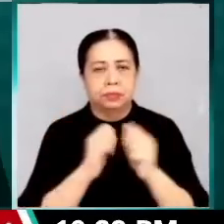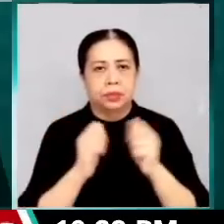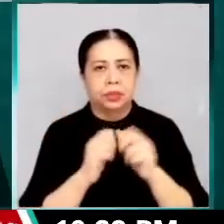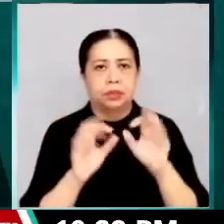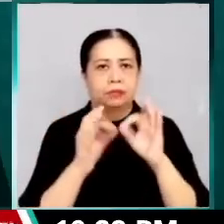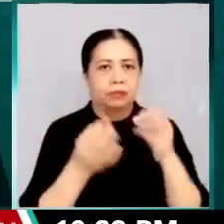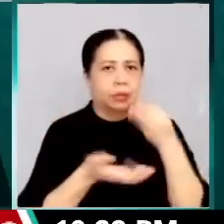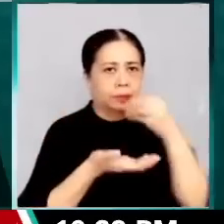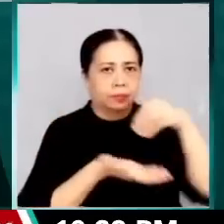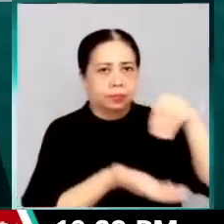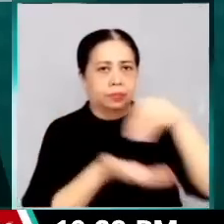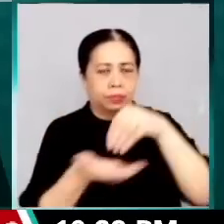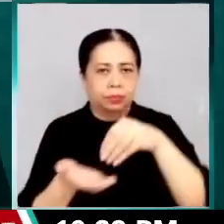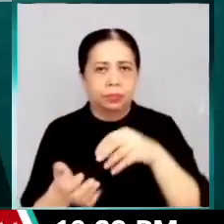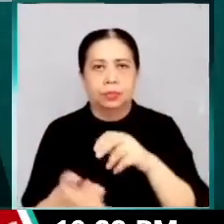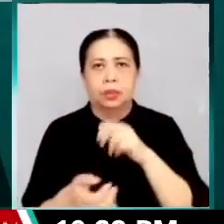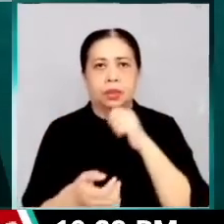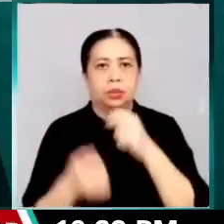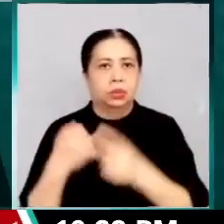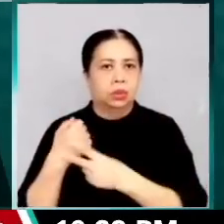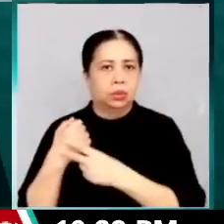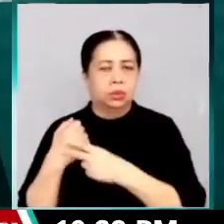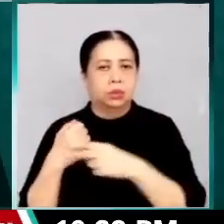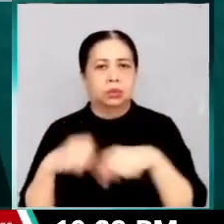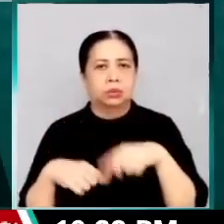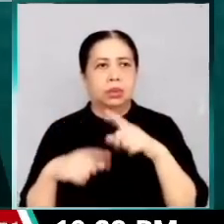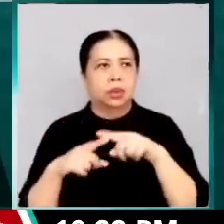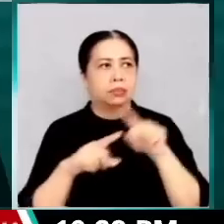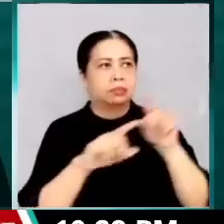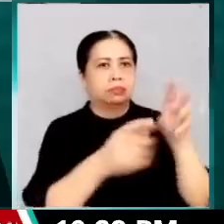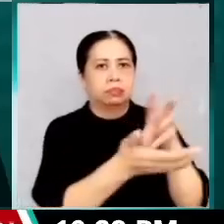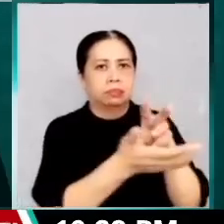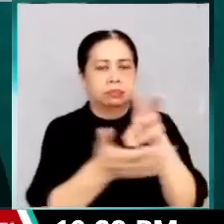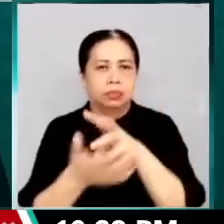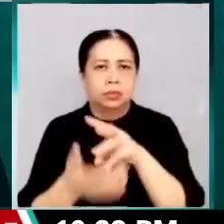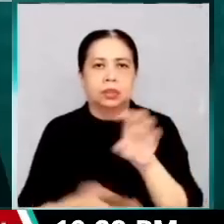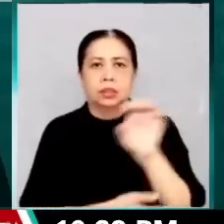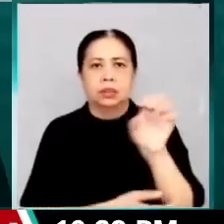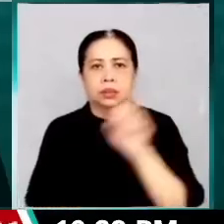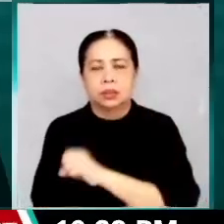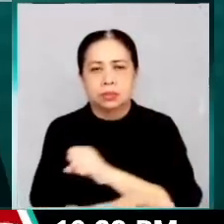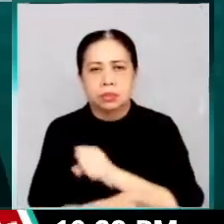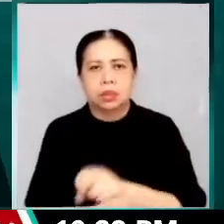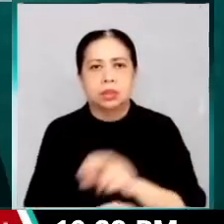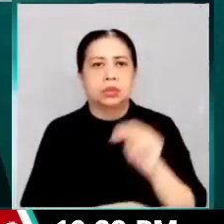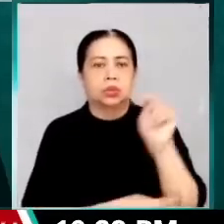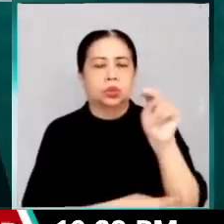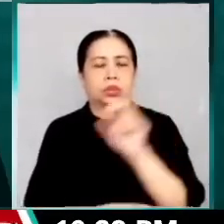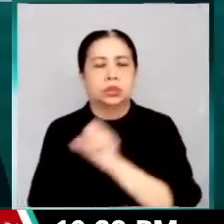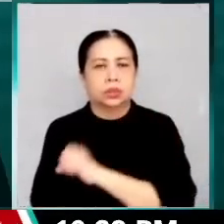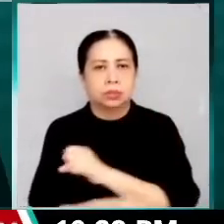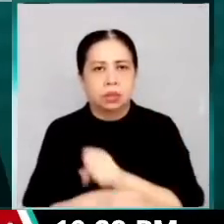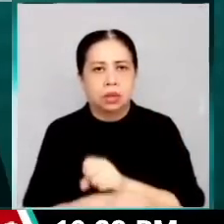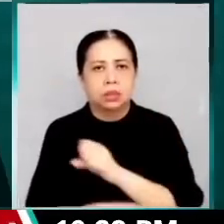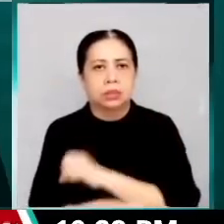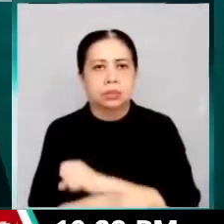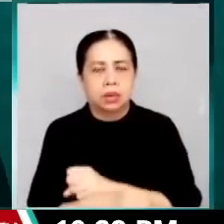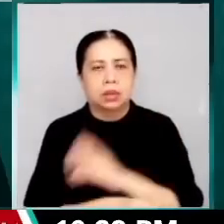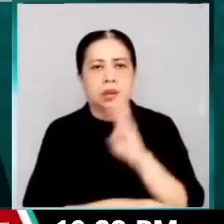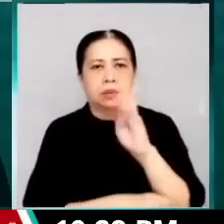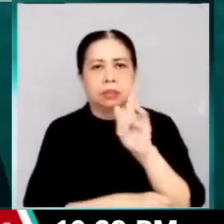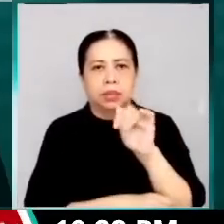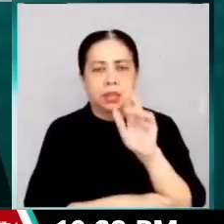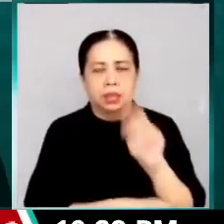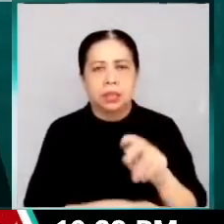namin, hindi lang siya nandito sa Palo. Meron kami sa Eastern Samar, sa Northern Samar, Samar, Biliran, Southern Leyte.